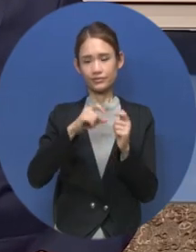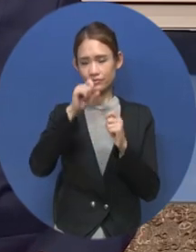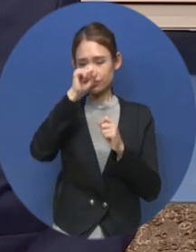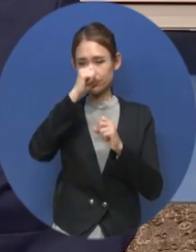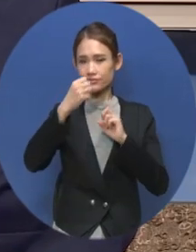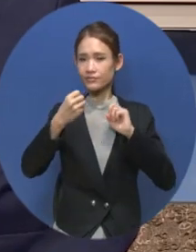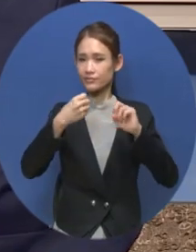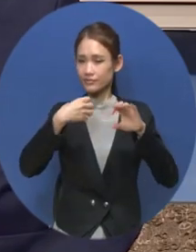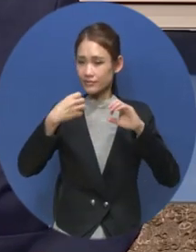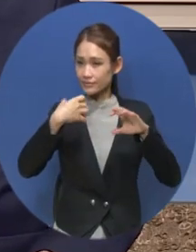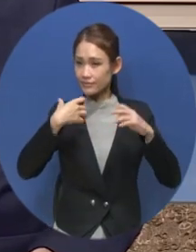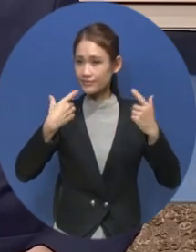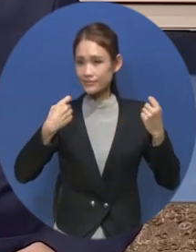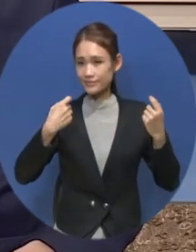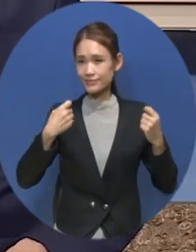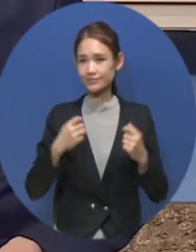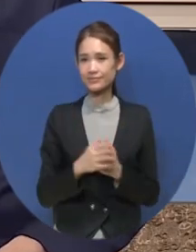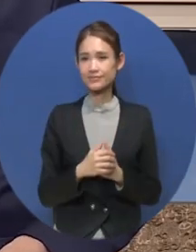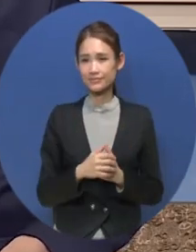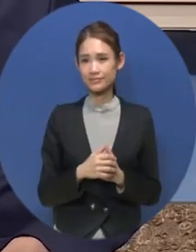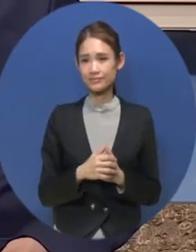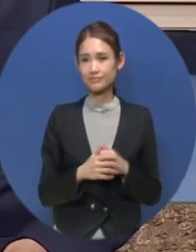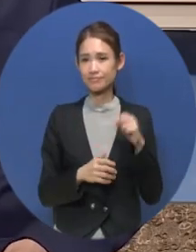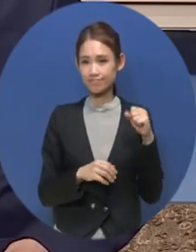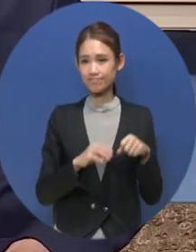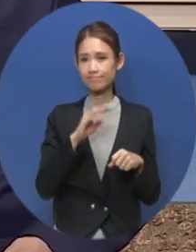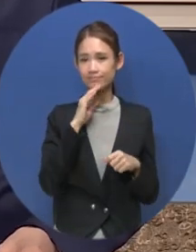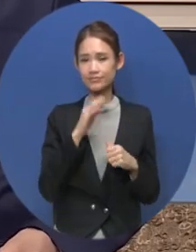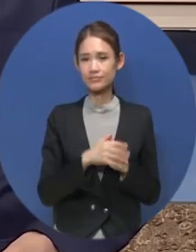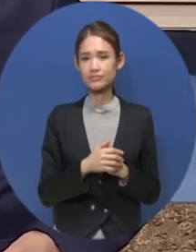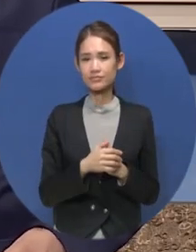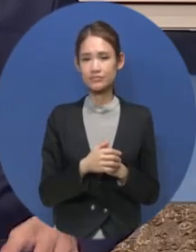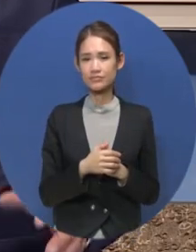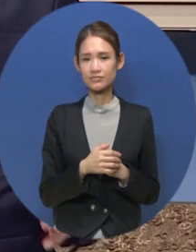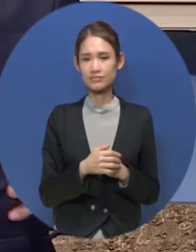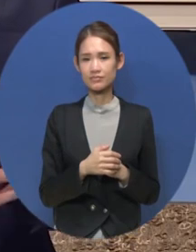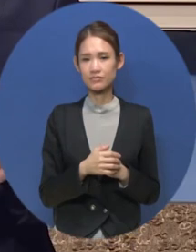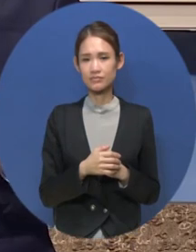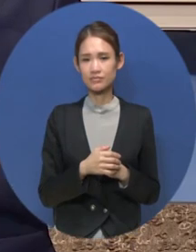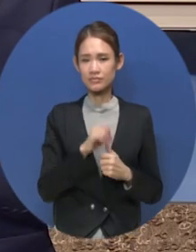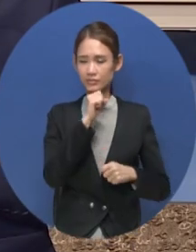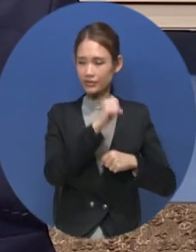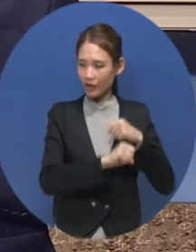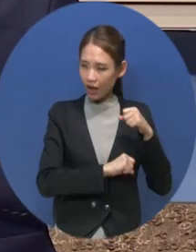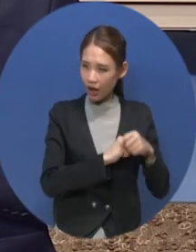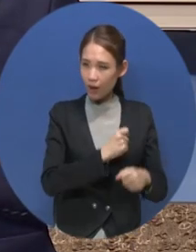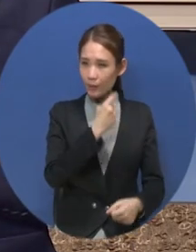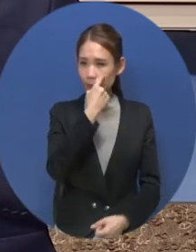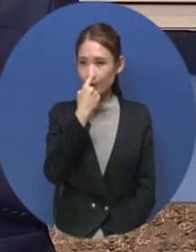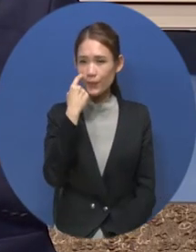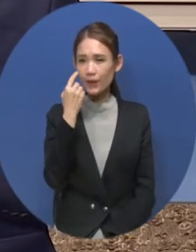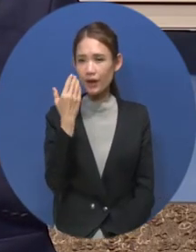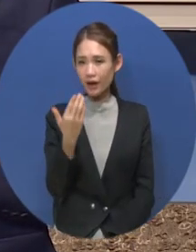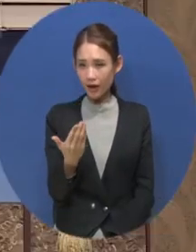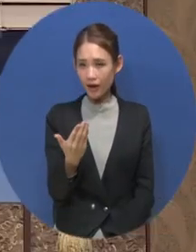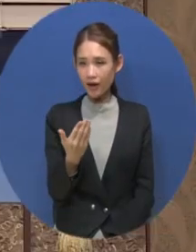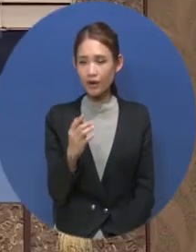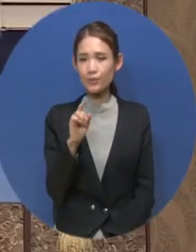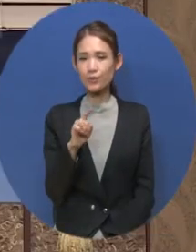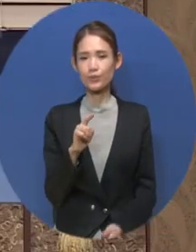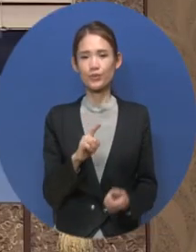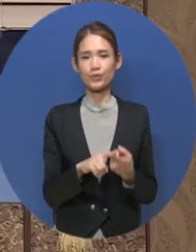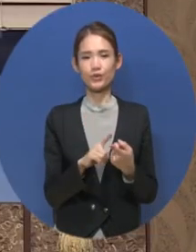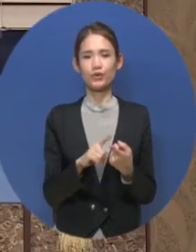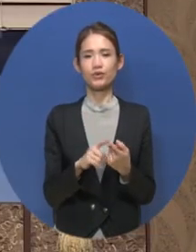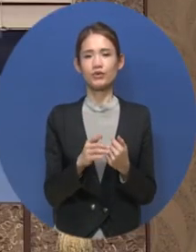좋은 반응이 있을 것 같거든요. 예, 그렇습니다. 그러니까, 이제 자율성을 보장한다라는 것들이 네. 사실은